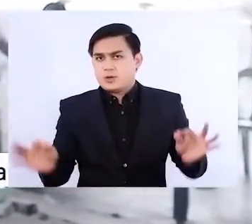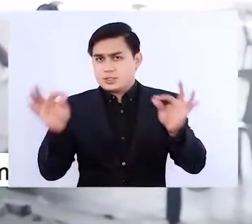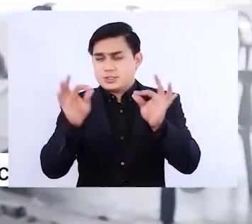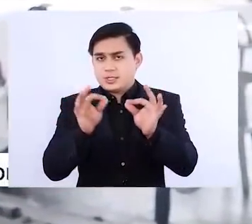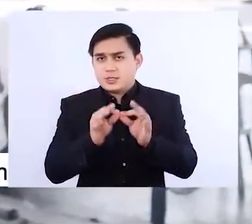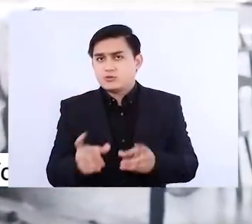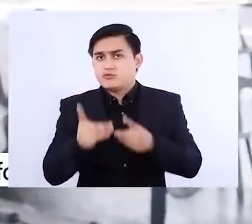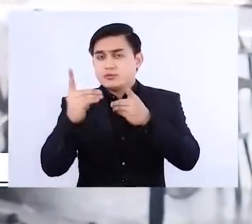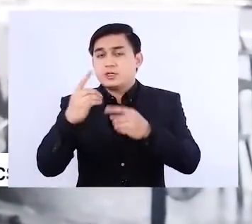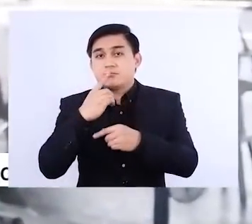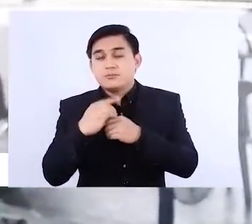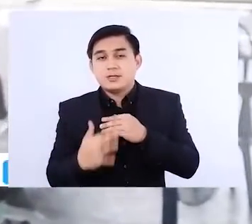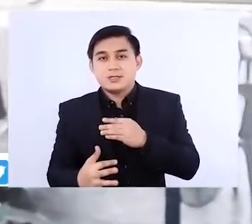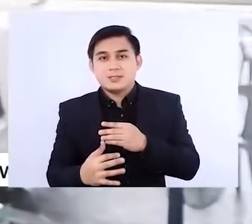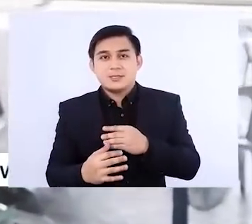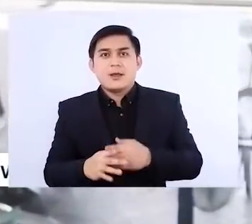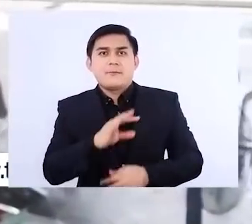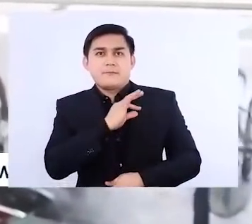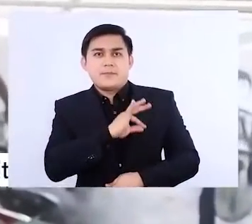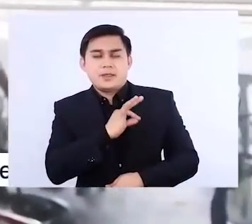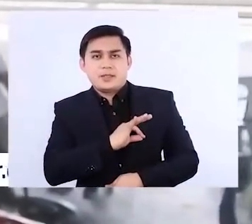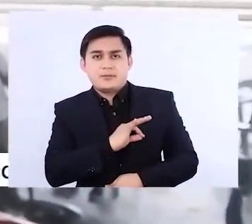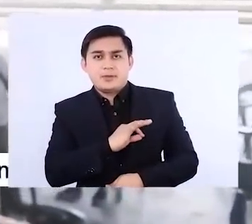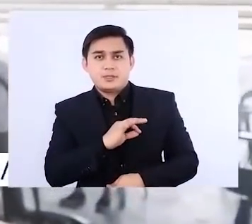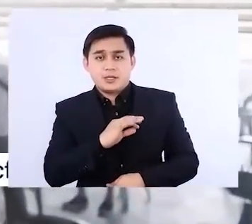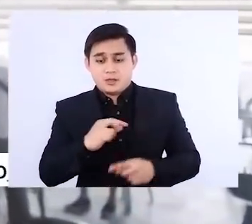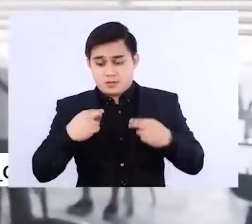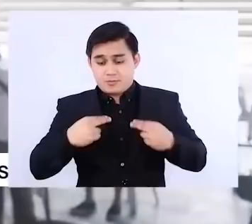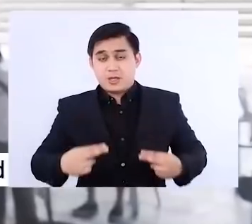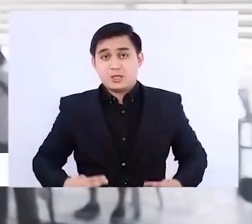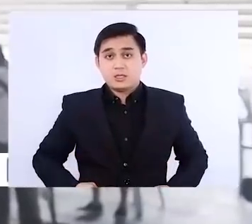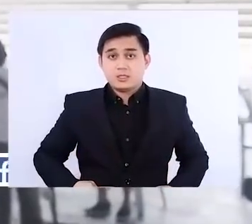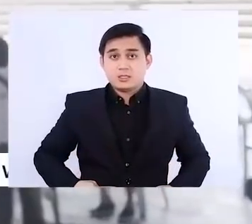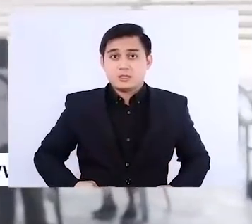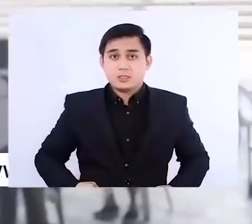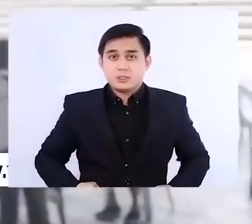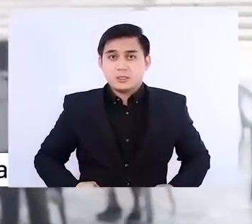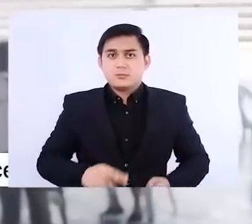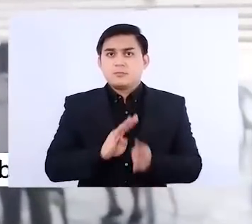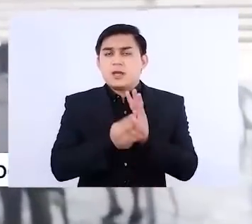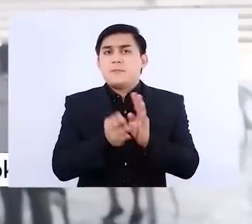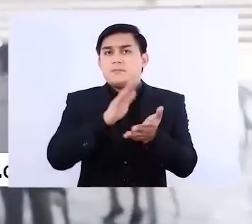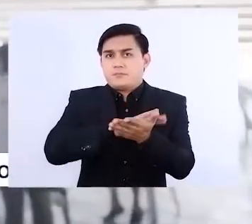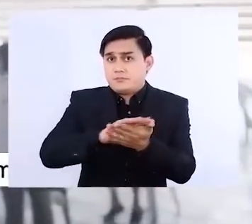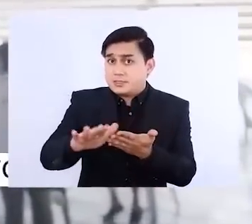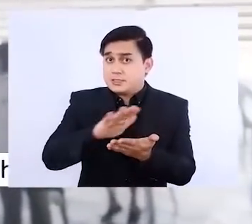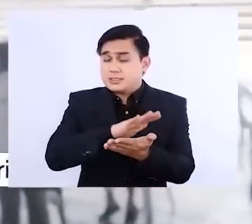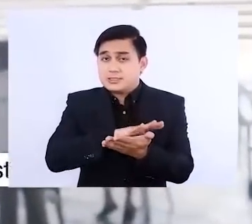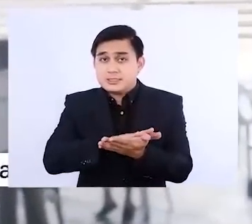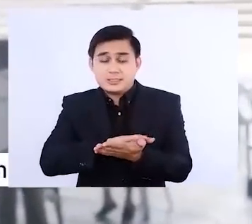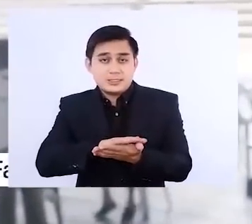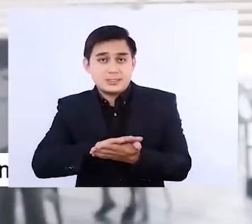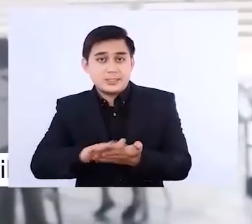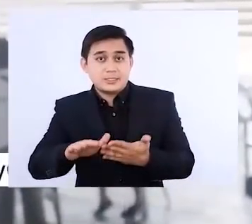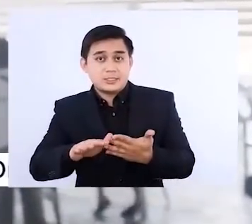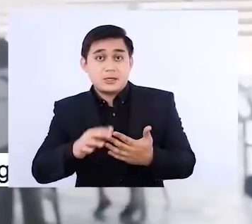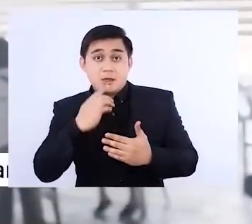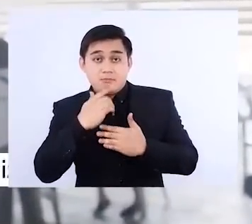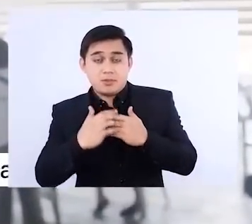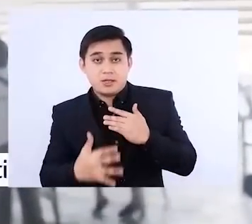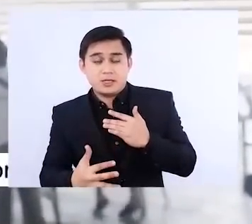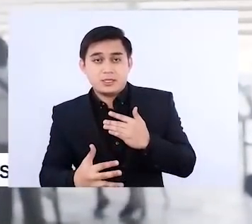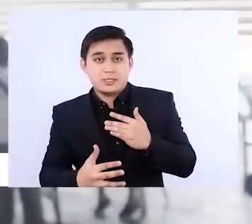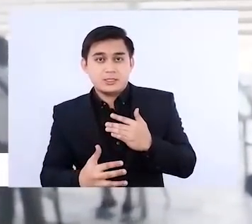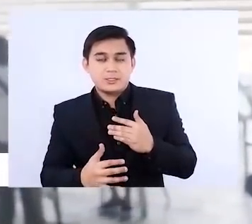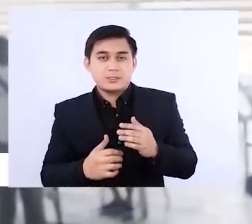una sa lahat, yung benefits po nito sa ating katawan, nare-replenish yung dugo sa ating katawan nga. Nakakatulong